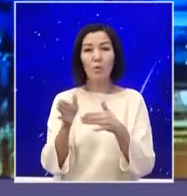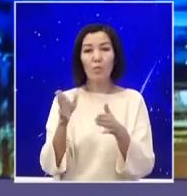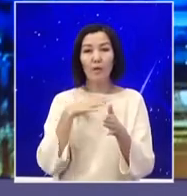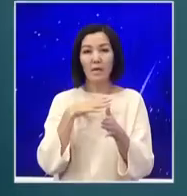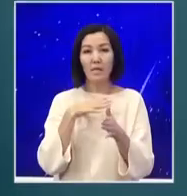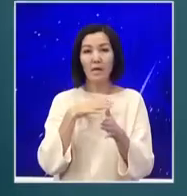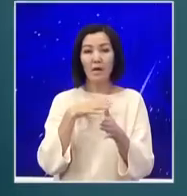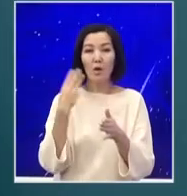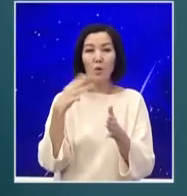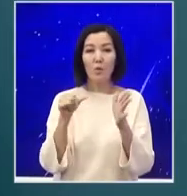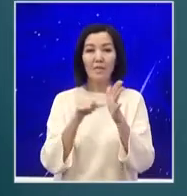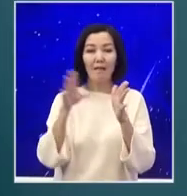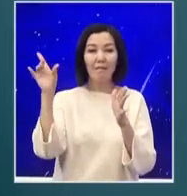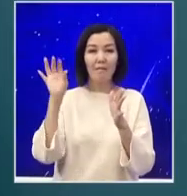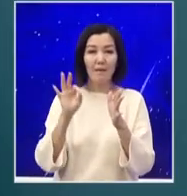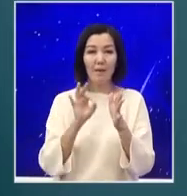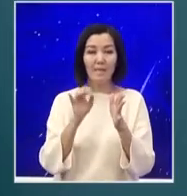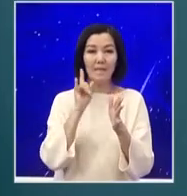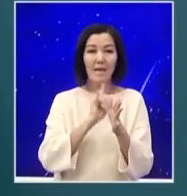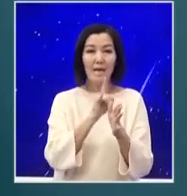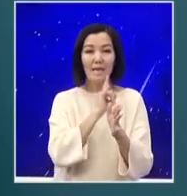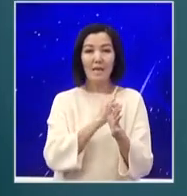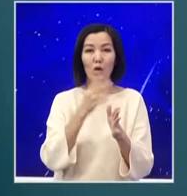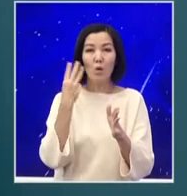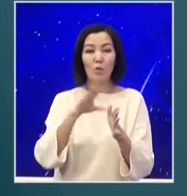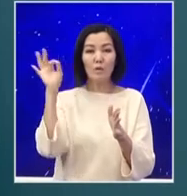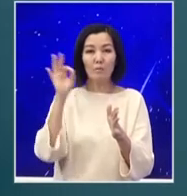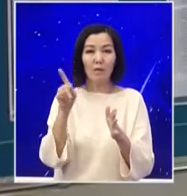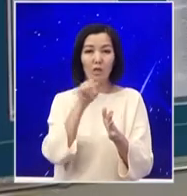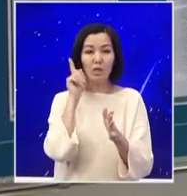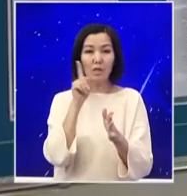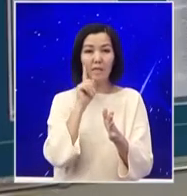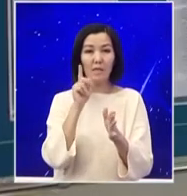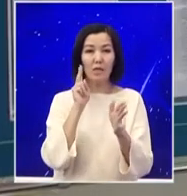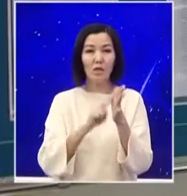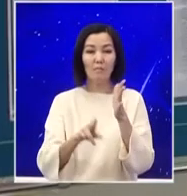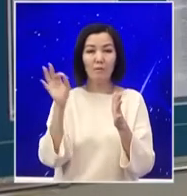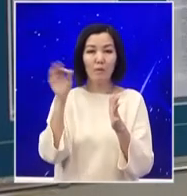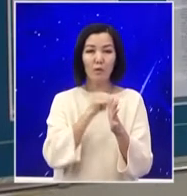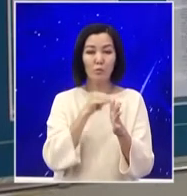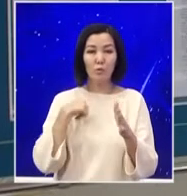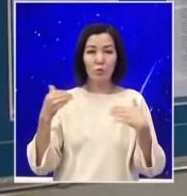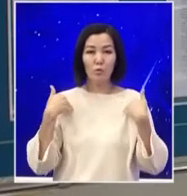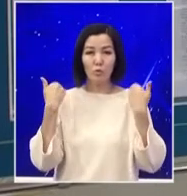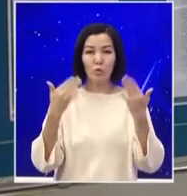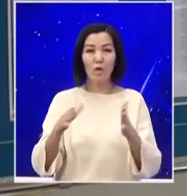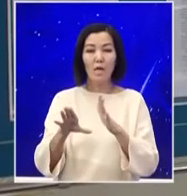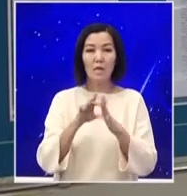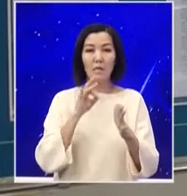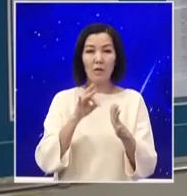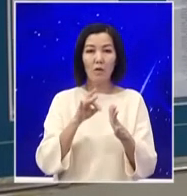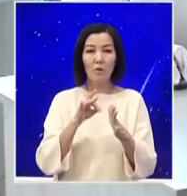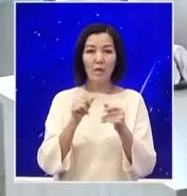Қатысушылардың 36% әйел, 30%-ға жуығы жастар. Кандидаттардың 70% өзін-өзі ұсынған. Сайлау барысында